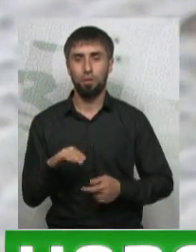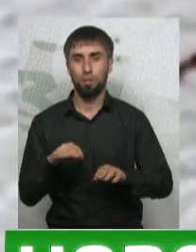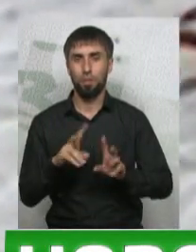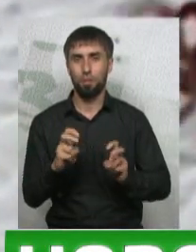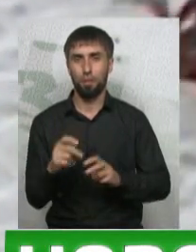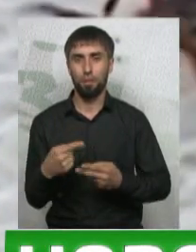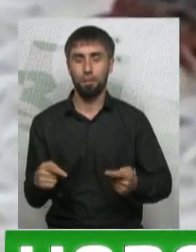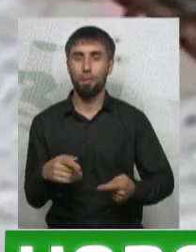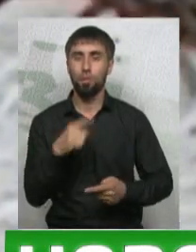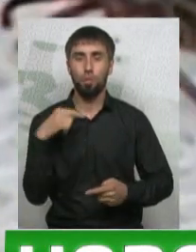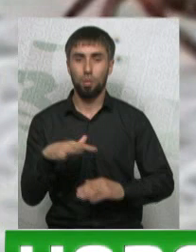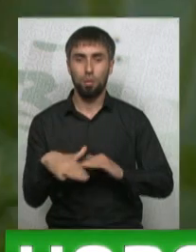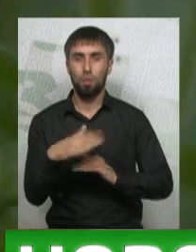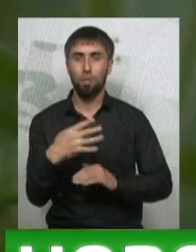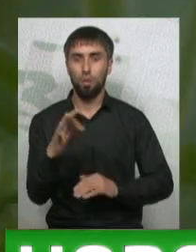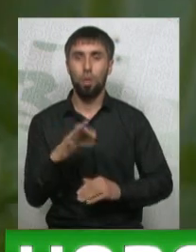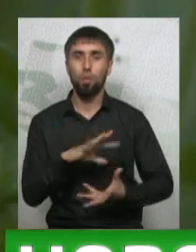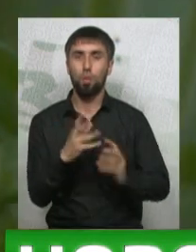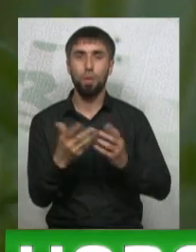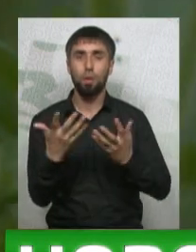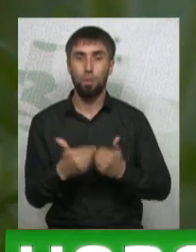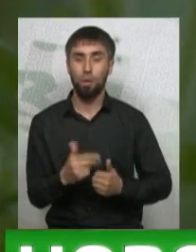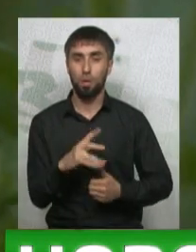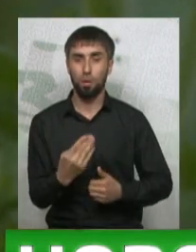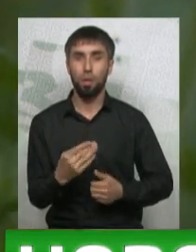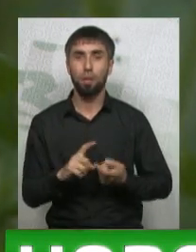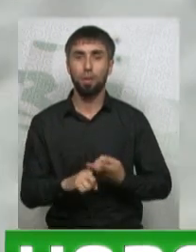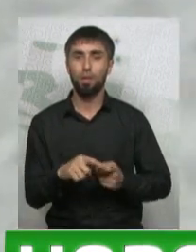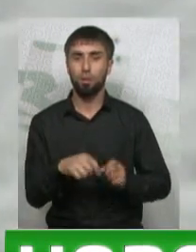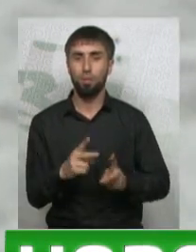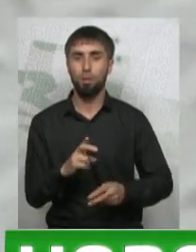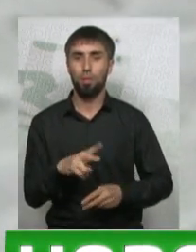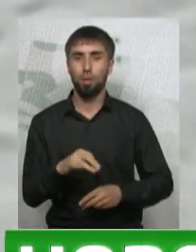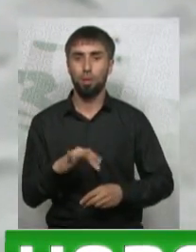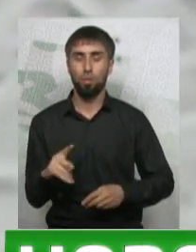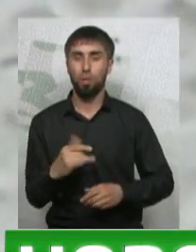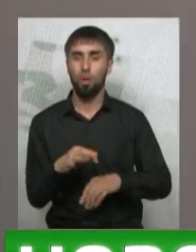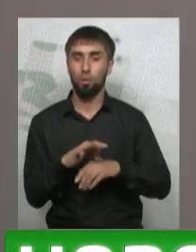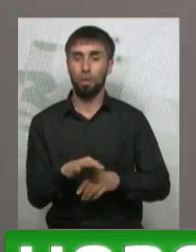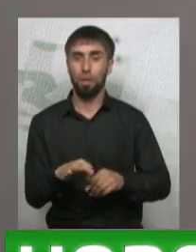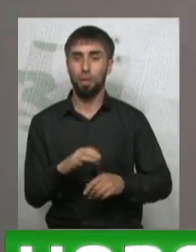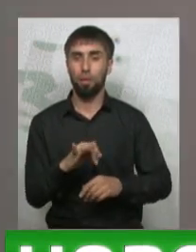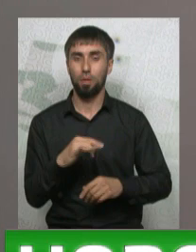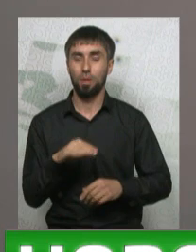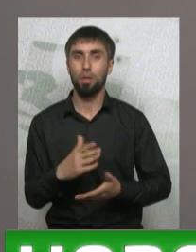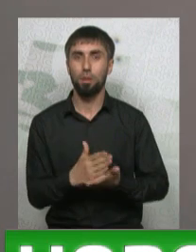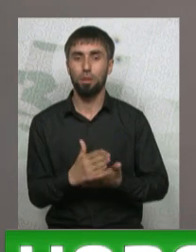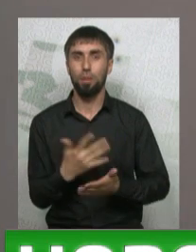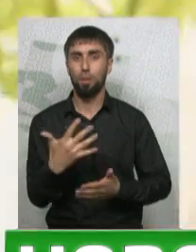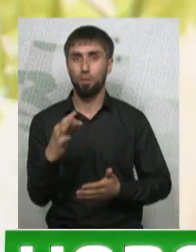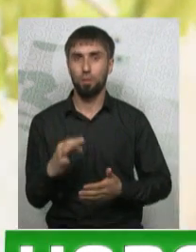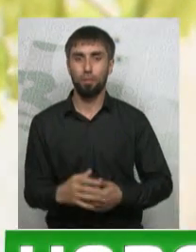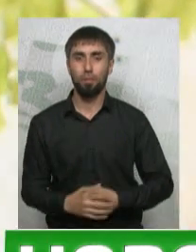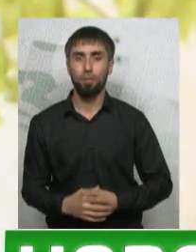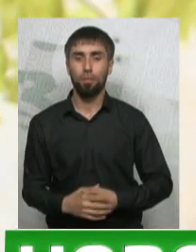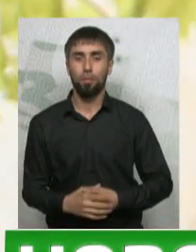территории России более 40% от общего количества клещей заражены боррелиозом, а носителями энцефалита являются более